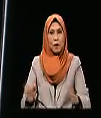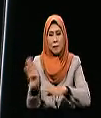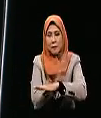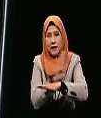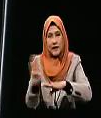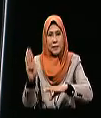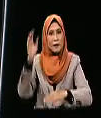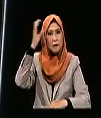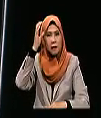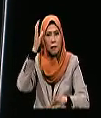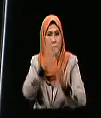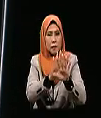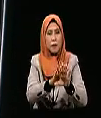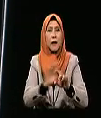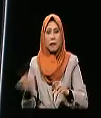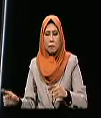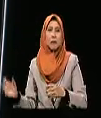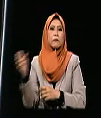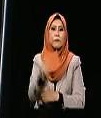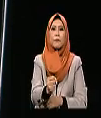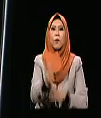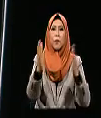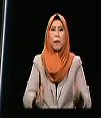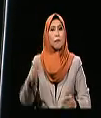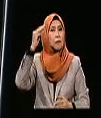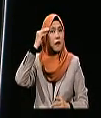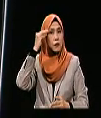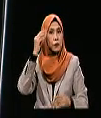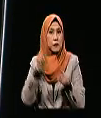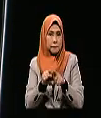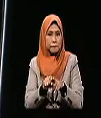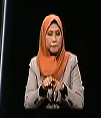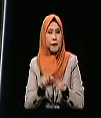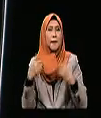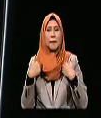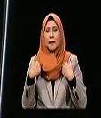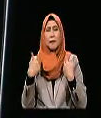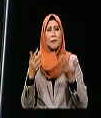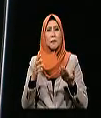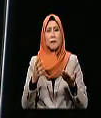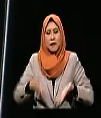orang Cina. Saya minta masuk supaya orang Melayu berniaga sama. Demikian juga di Little India.